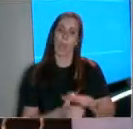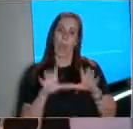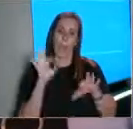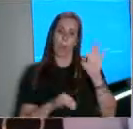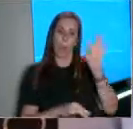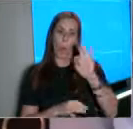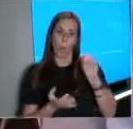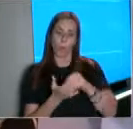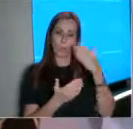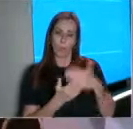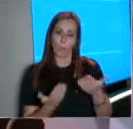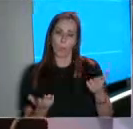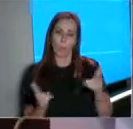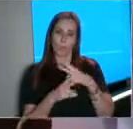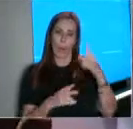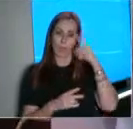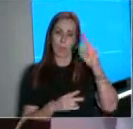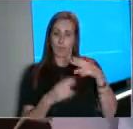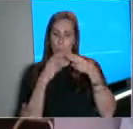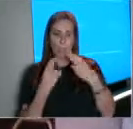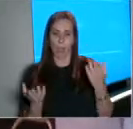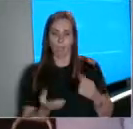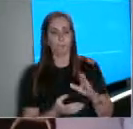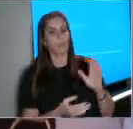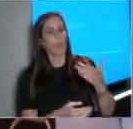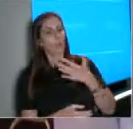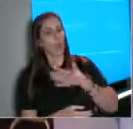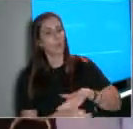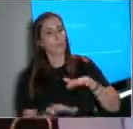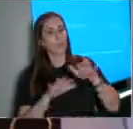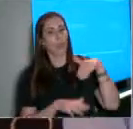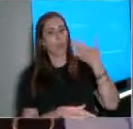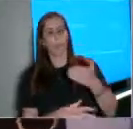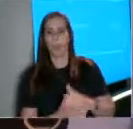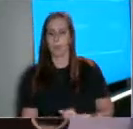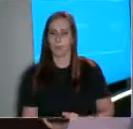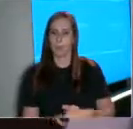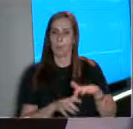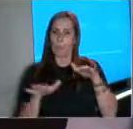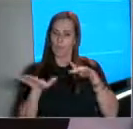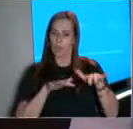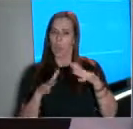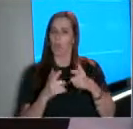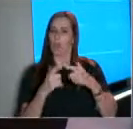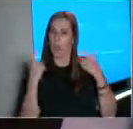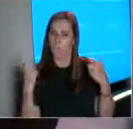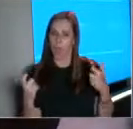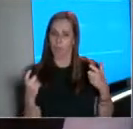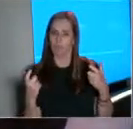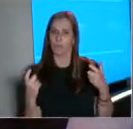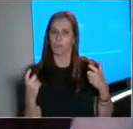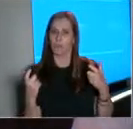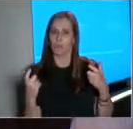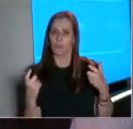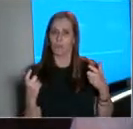הבחירות עדיין לא הוכרעו, אז זה ככה שאי אפשר לדעת אם יש תוצאות. אוקיי, איך היית רוצה שתראה הממשלה הבאה? ממשלה רחבה,